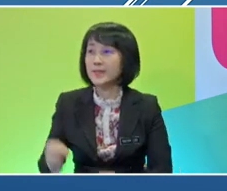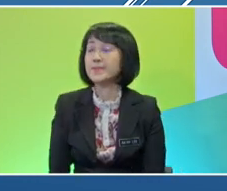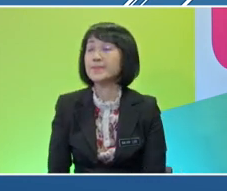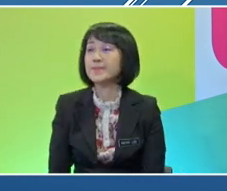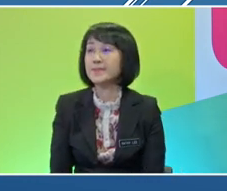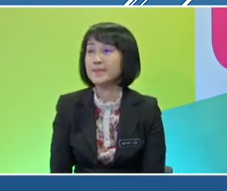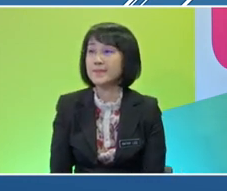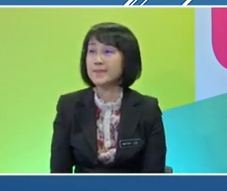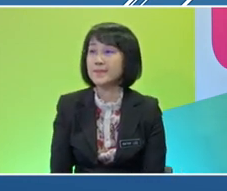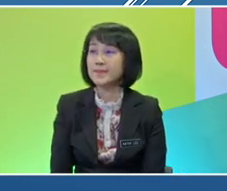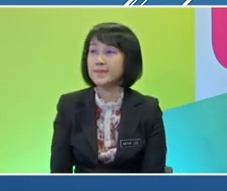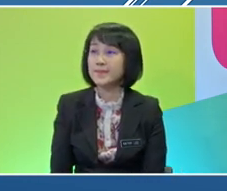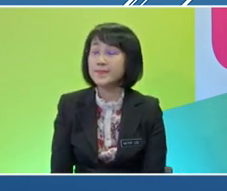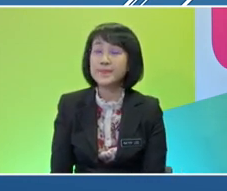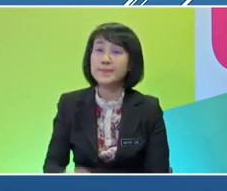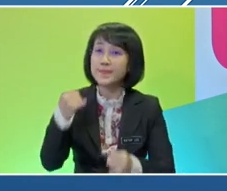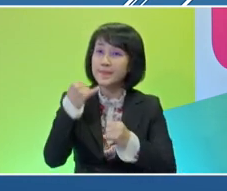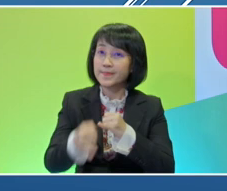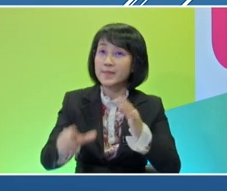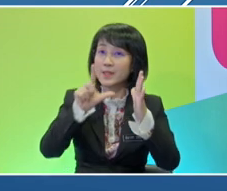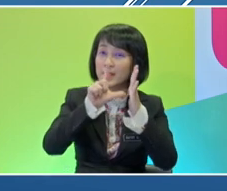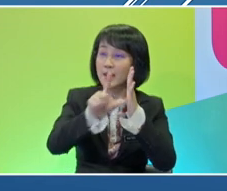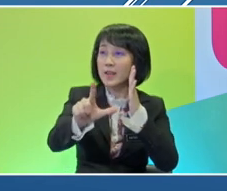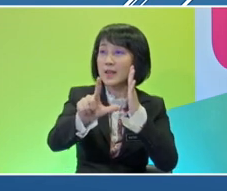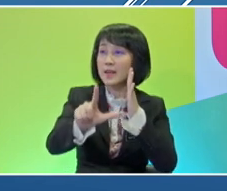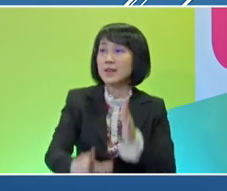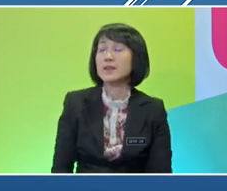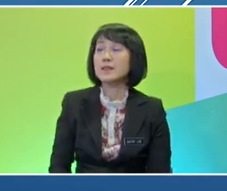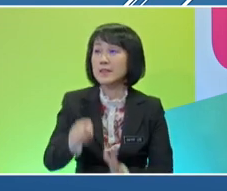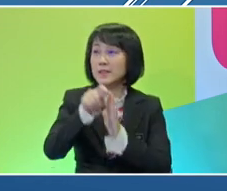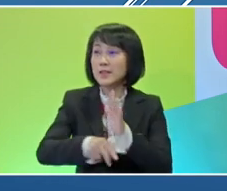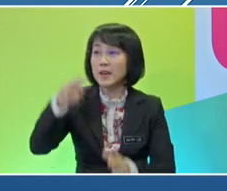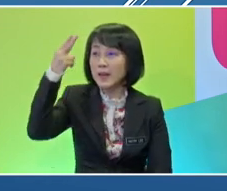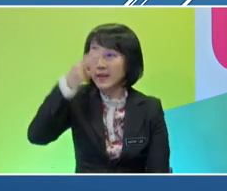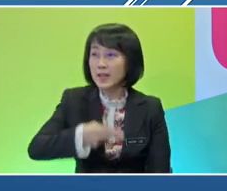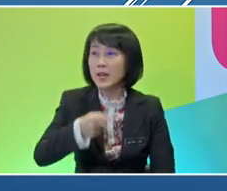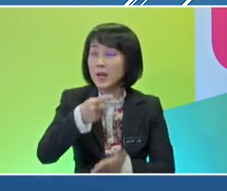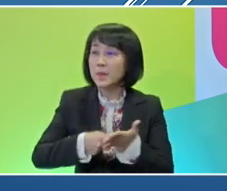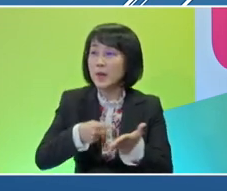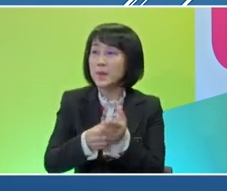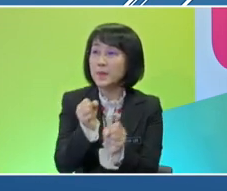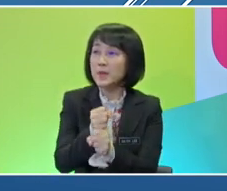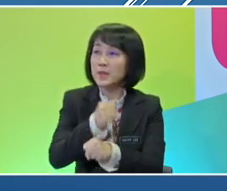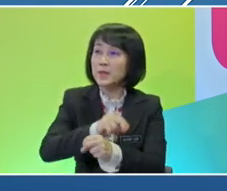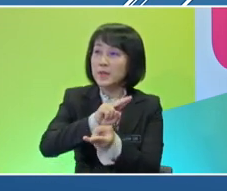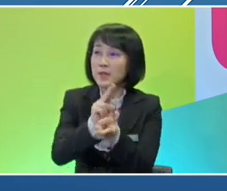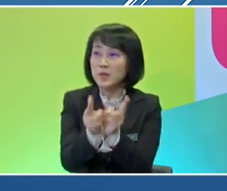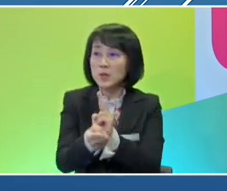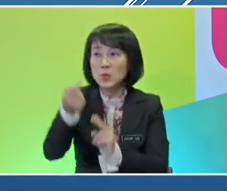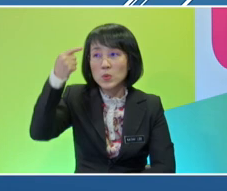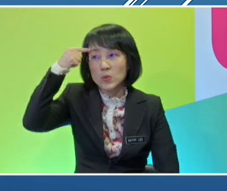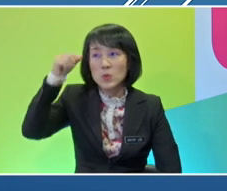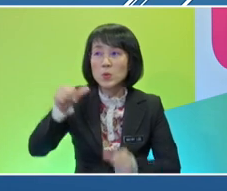kemungsian Isma kemudian yang terakhir larangan terhadap sembarang bentuk perubahan bagi mengekangkan keaslian tradisi